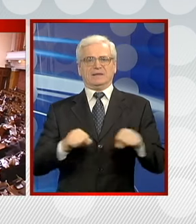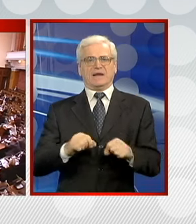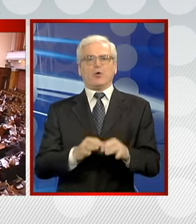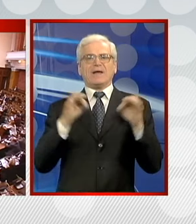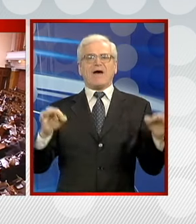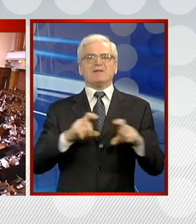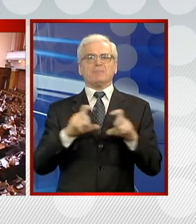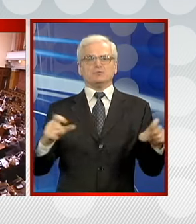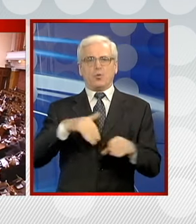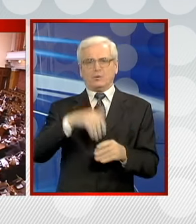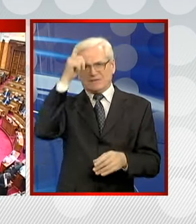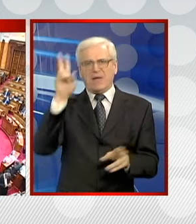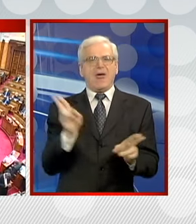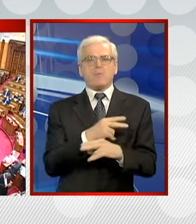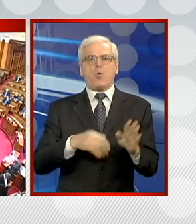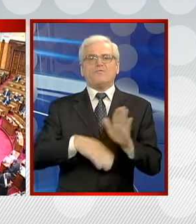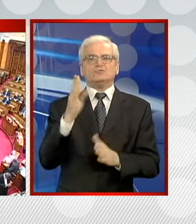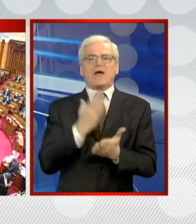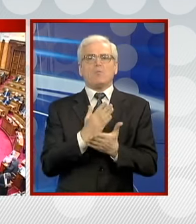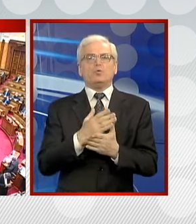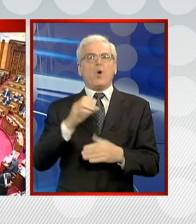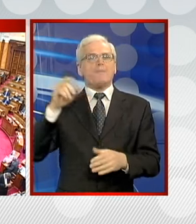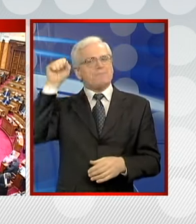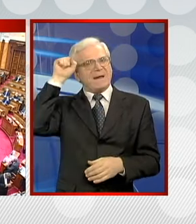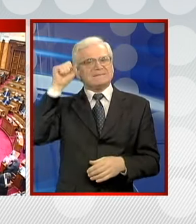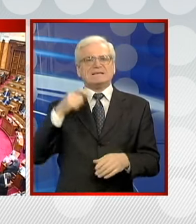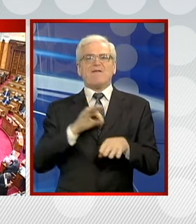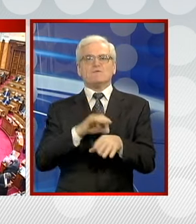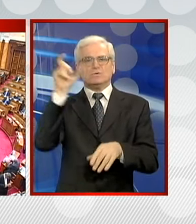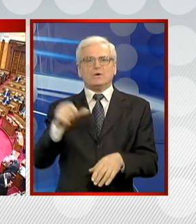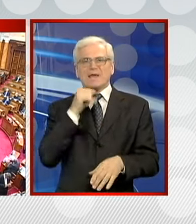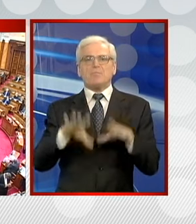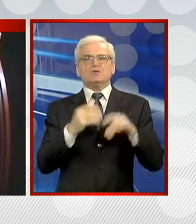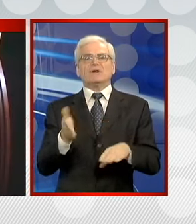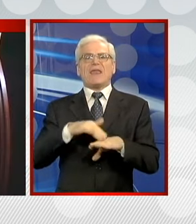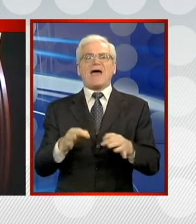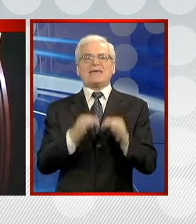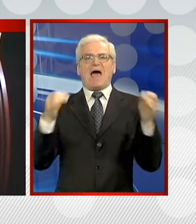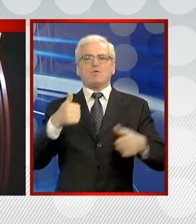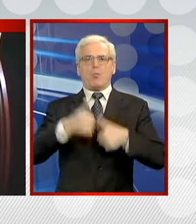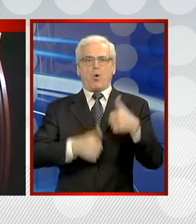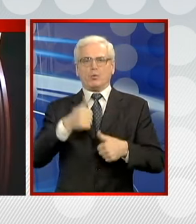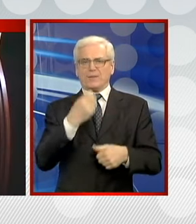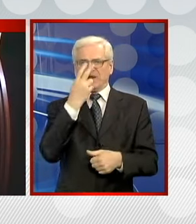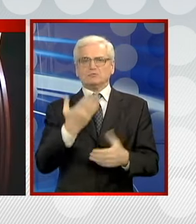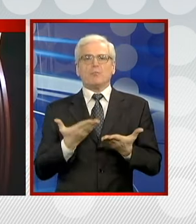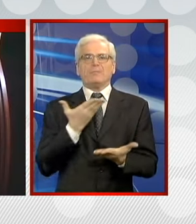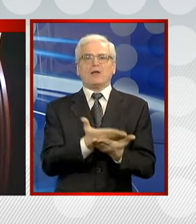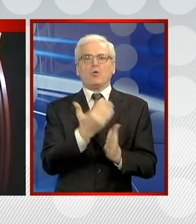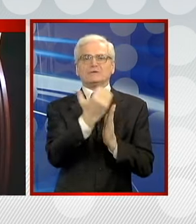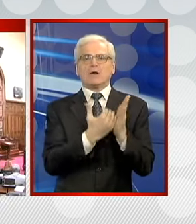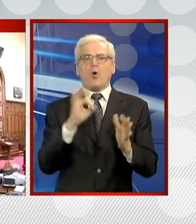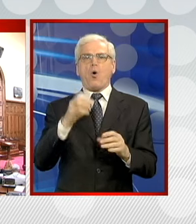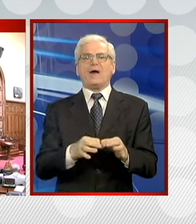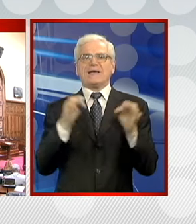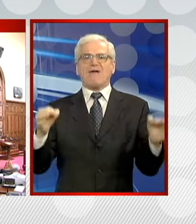Direktori javnih preduzeća u Srbiji neće moći da budu partijski funkcioneri, a birat će se na javnom konkursu. Predviđeno je predlogom zakona o